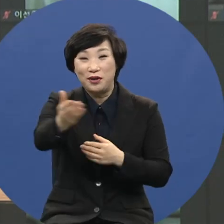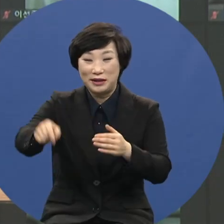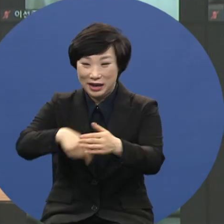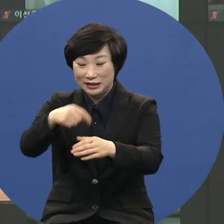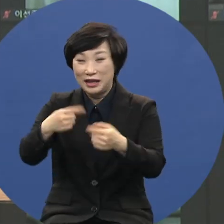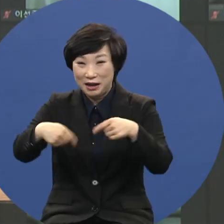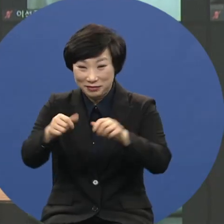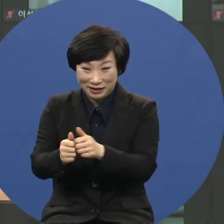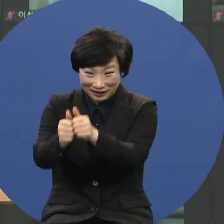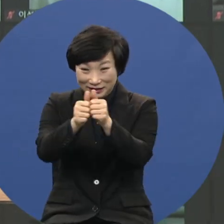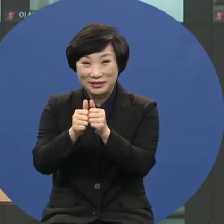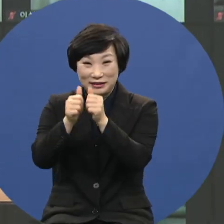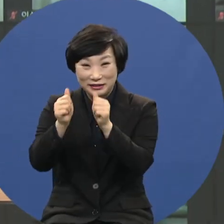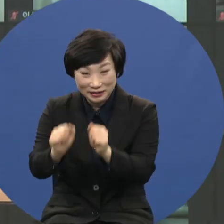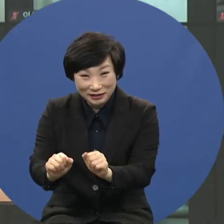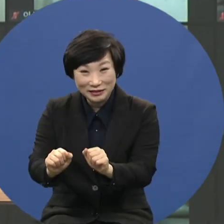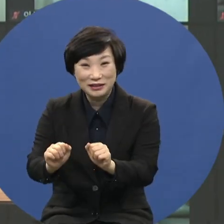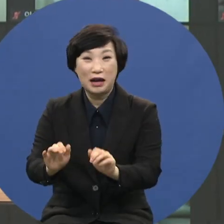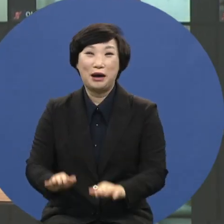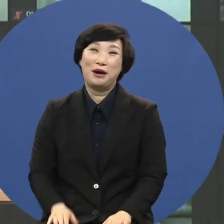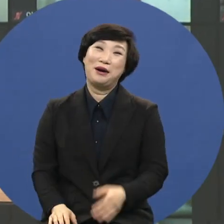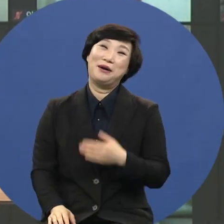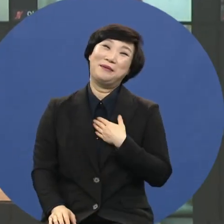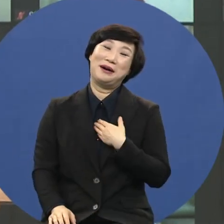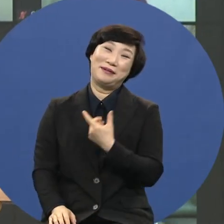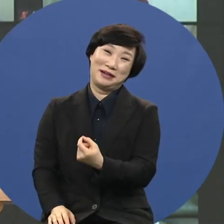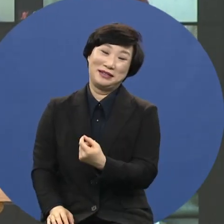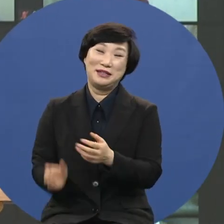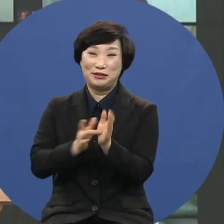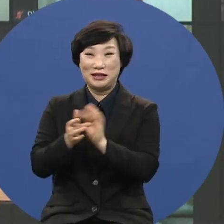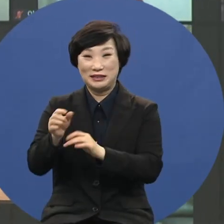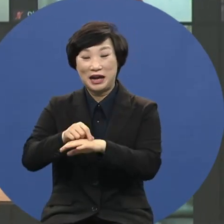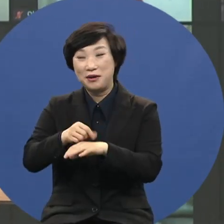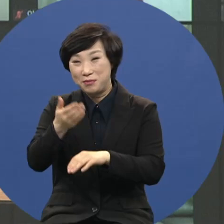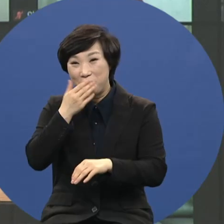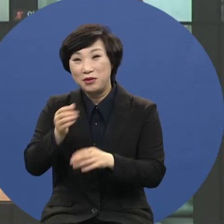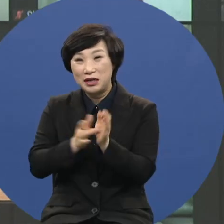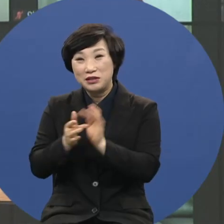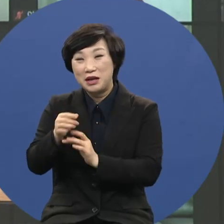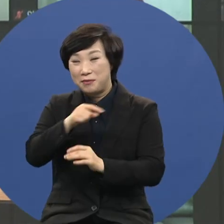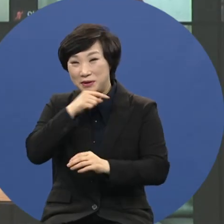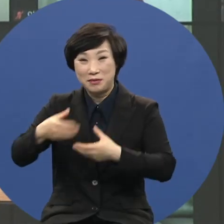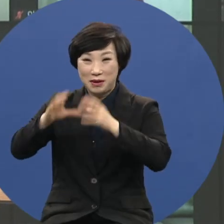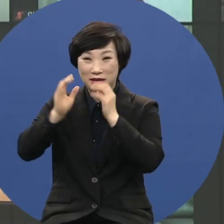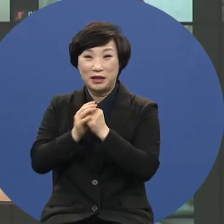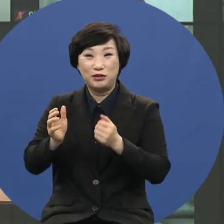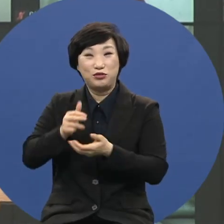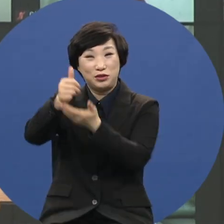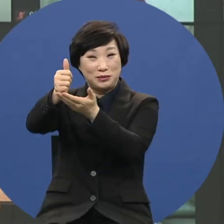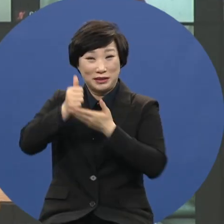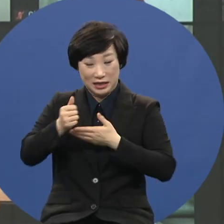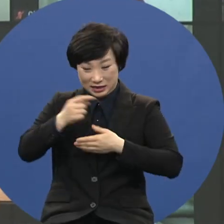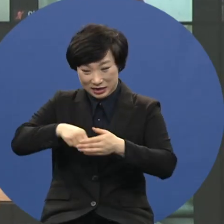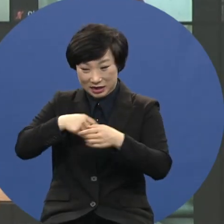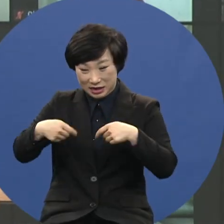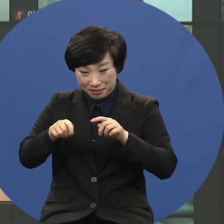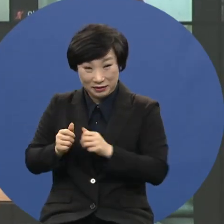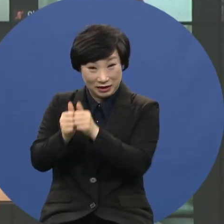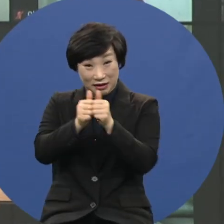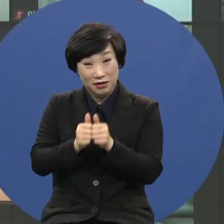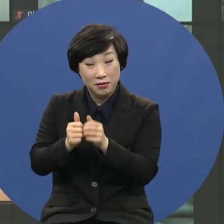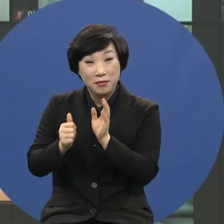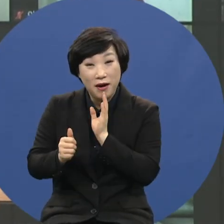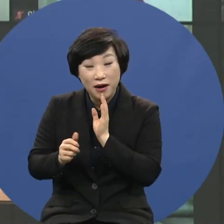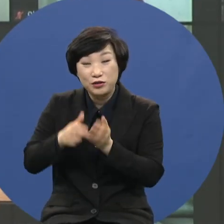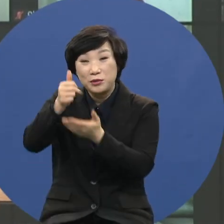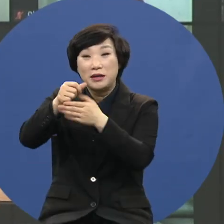거하나니. 맞지? 내가 살을 먹고 피를 마시니까 주님이 내 안에 거하지. 주님은 살과 피로 내